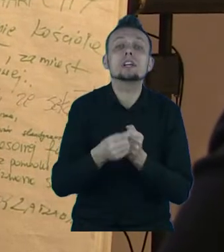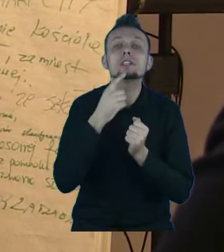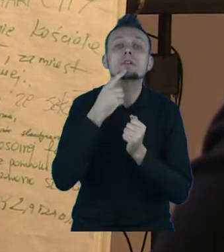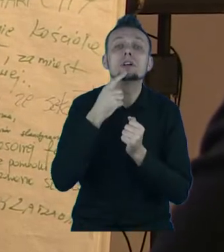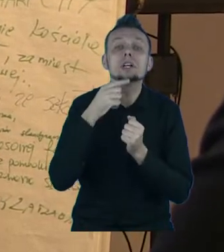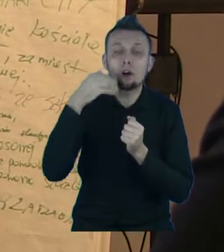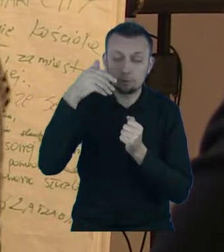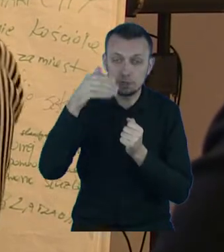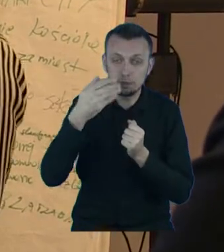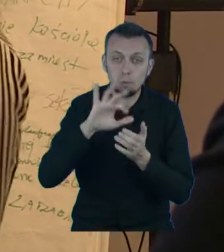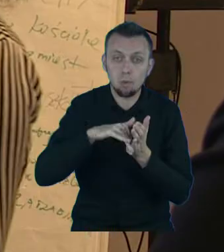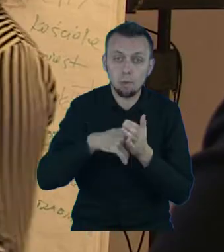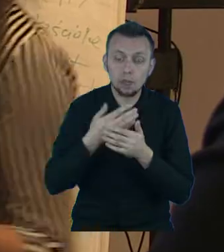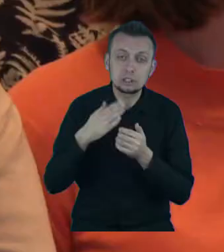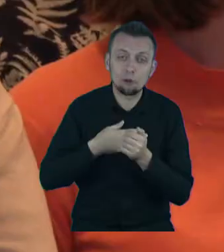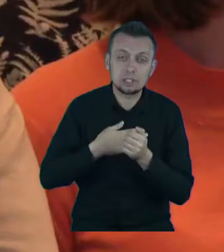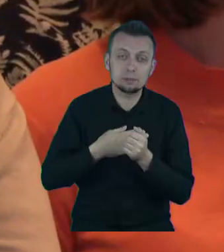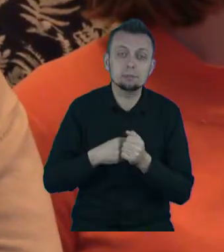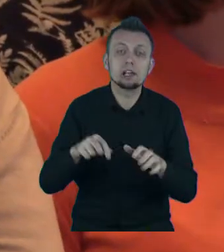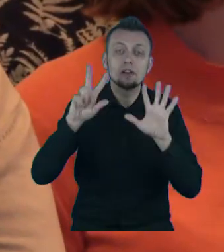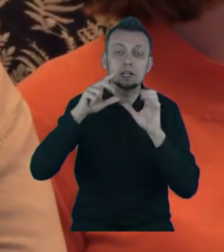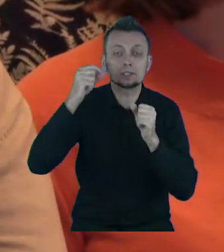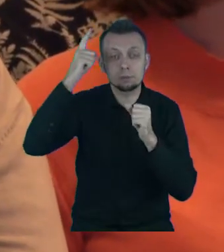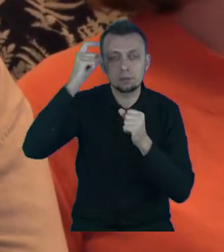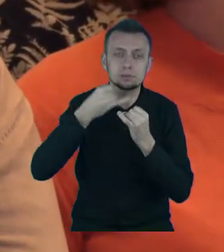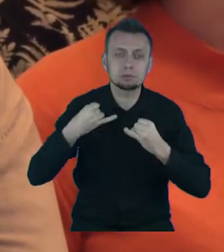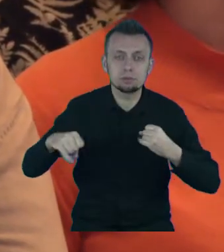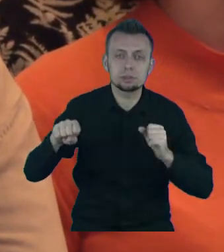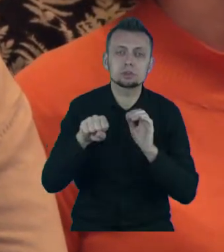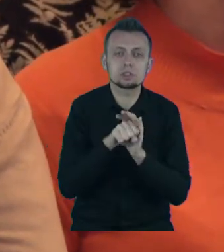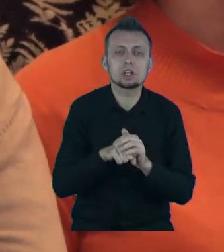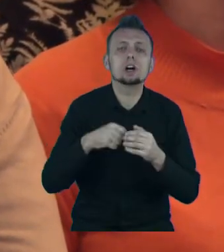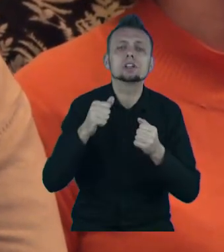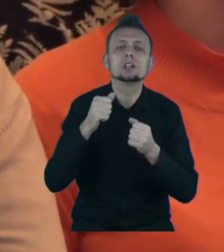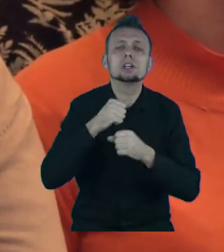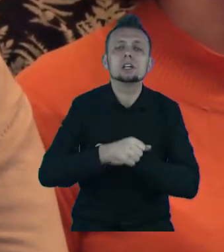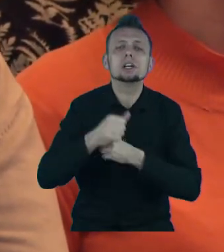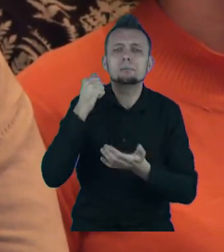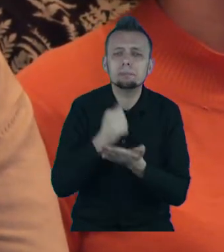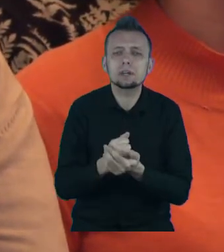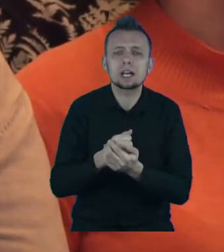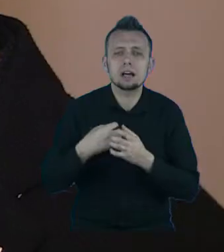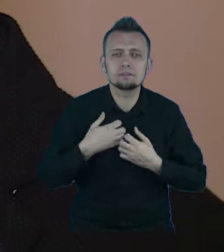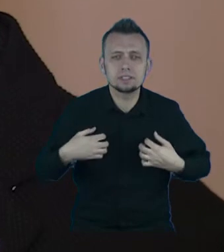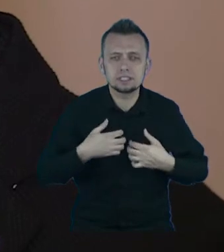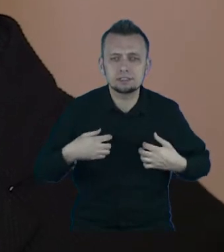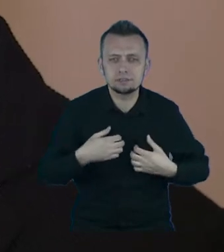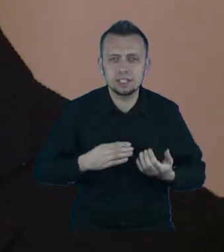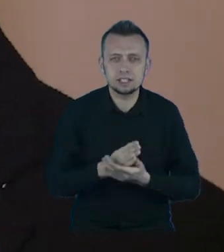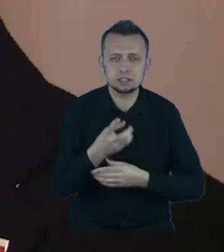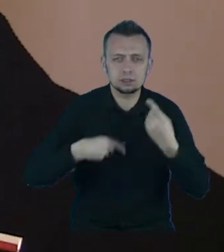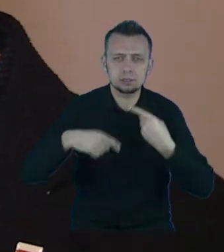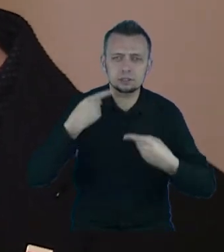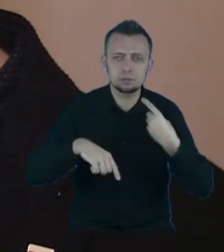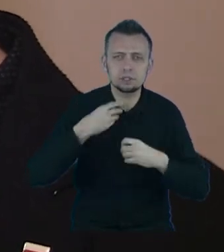się zebrać 8 takich postulatów, bardzo różnych, od praw zwierząt przez politykę dotyczącą edukacji, aż